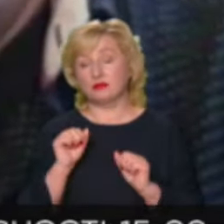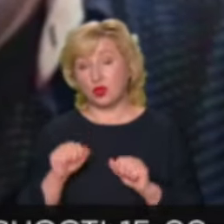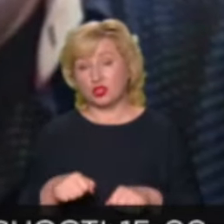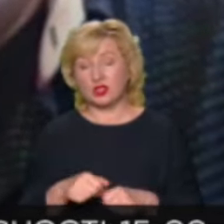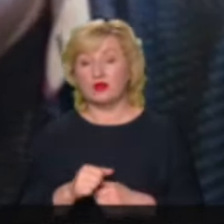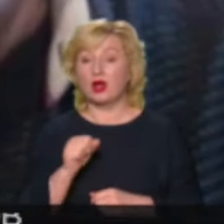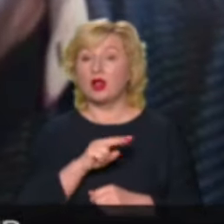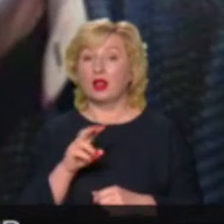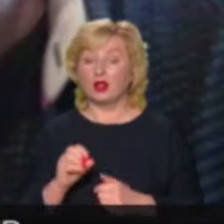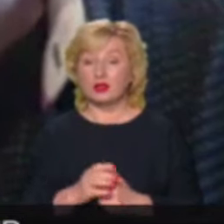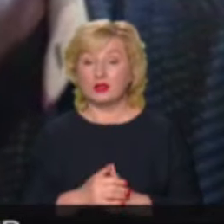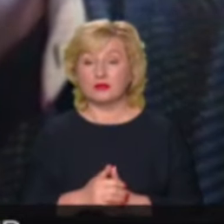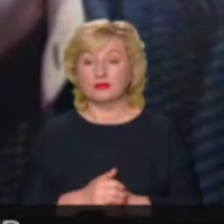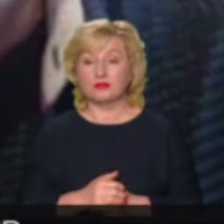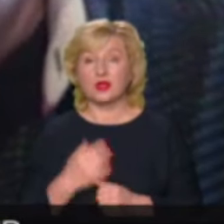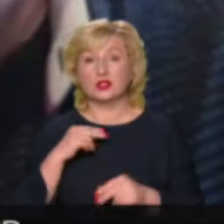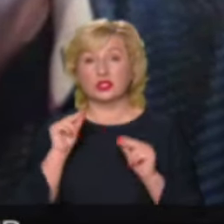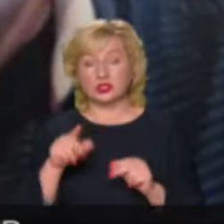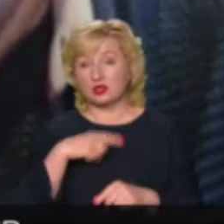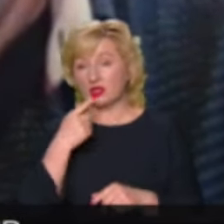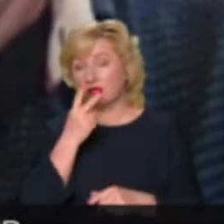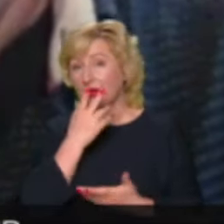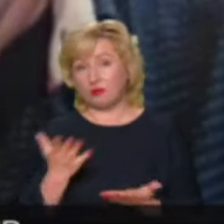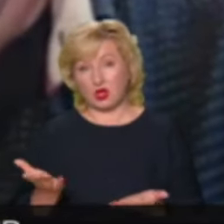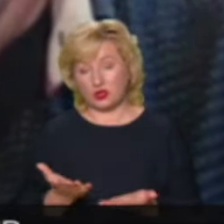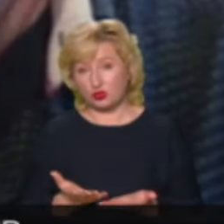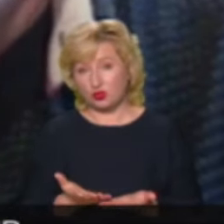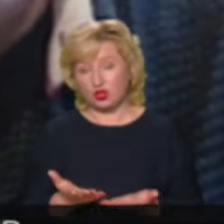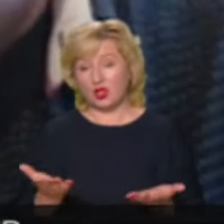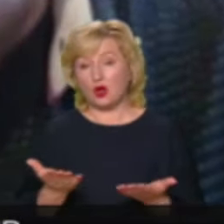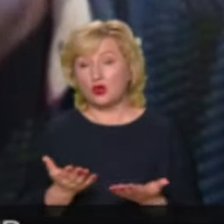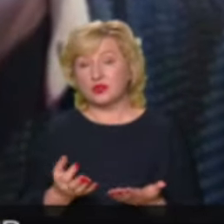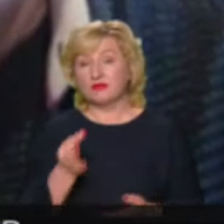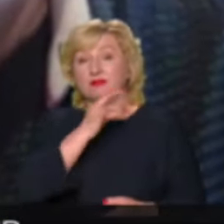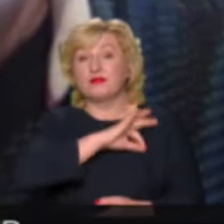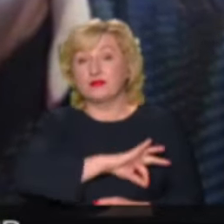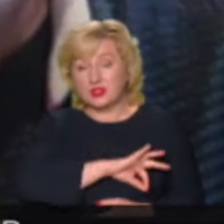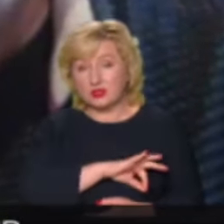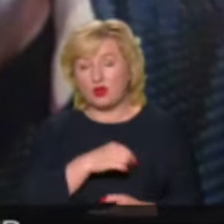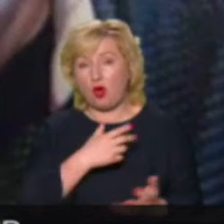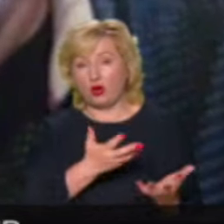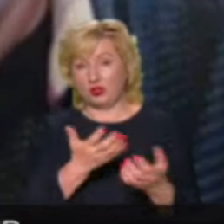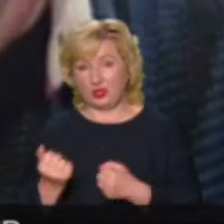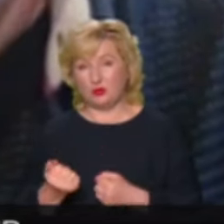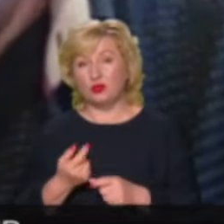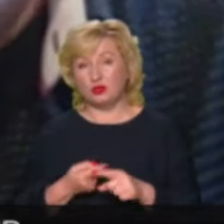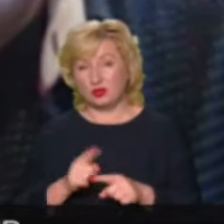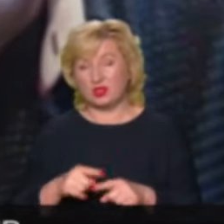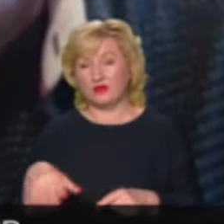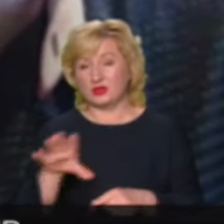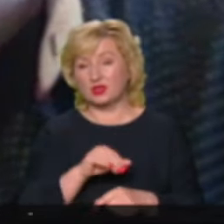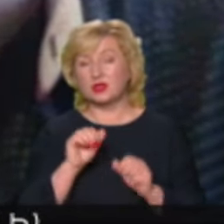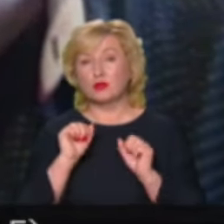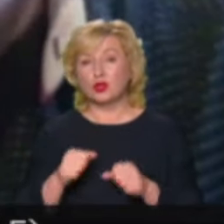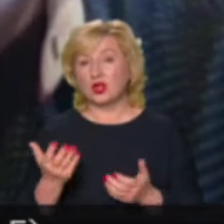Але я, чесно кажучи, не бачу якогось зиску нам отримувати все це, Це може